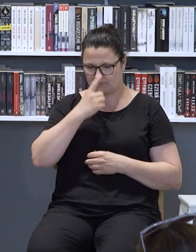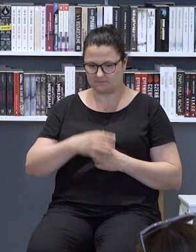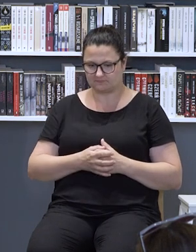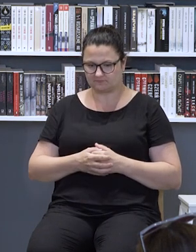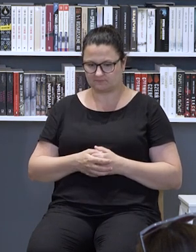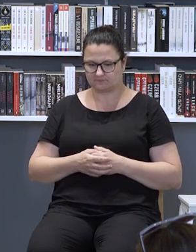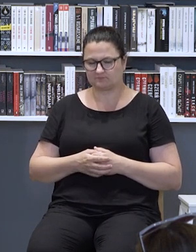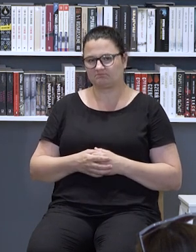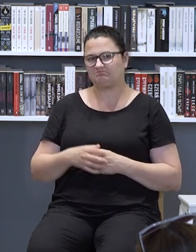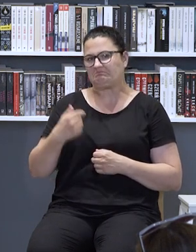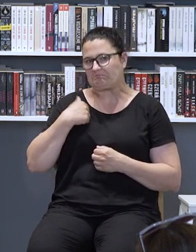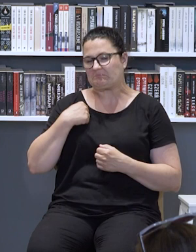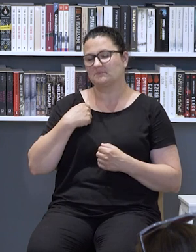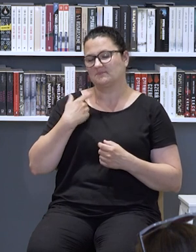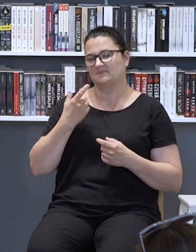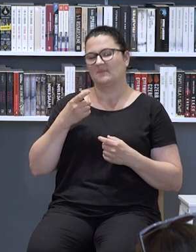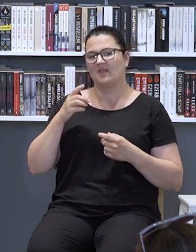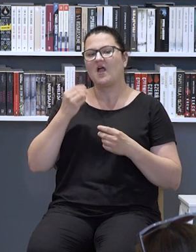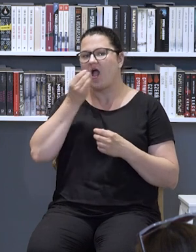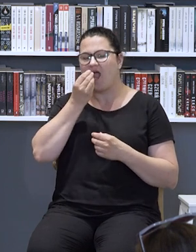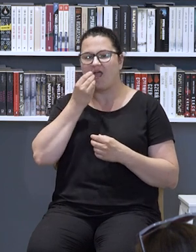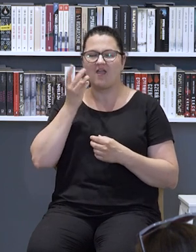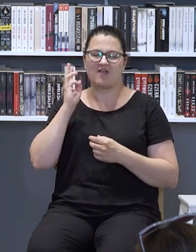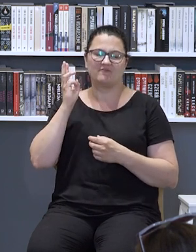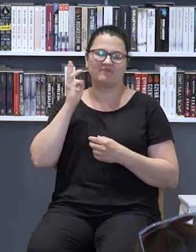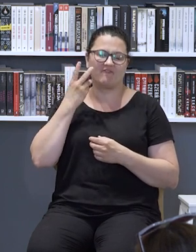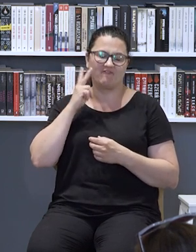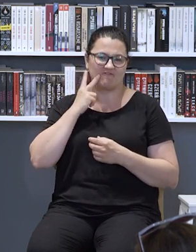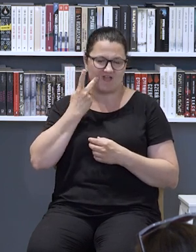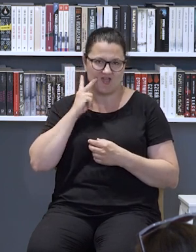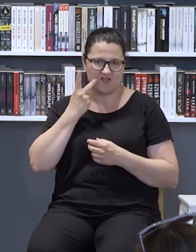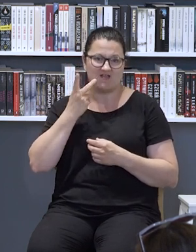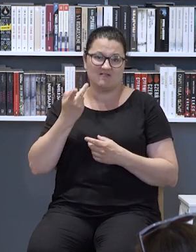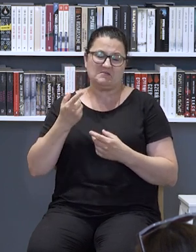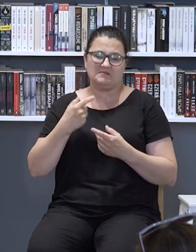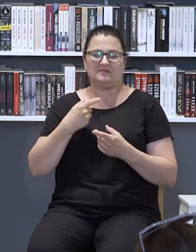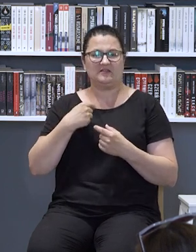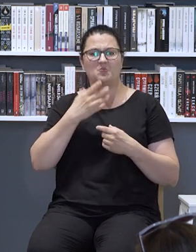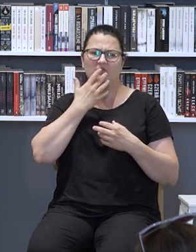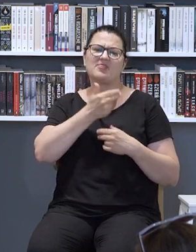I sama jestem wegetarianką i jakoś, jeżeli mówisz o zwierzętach, tak?